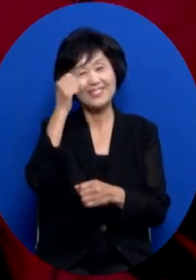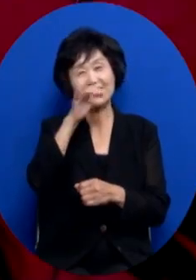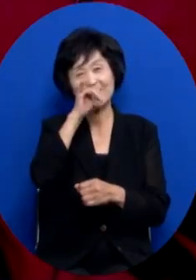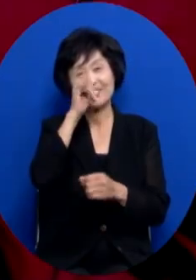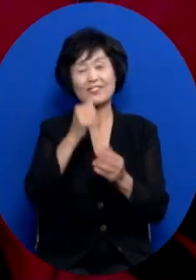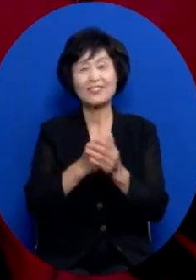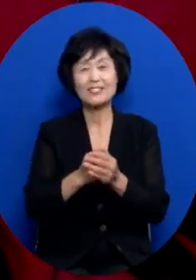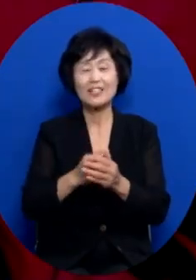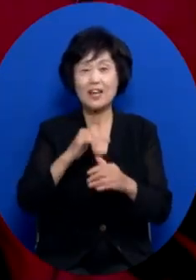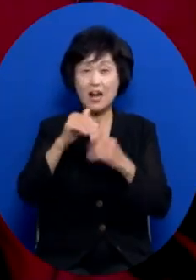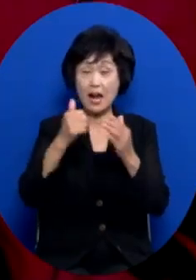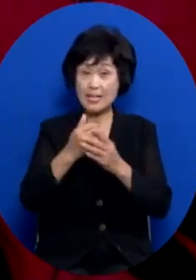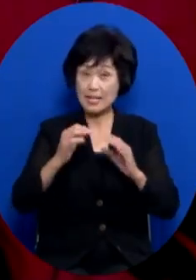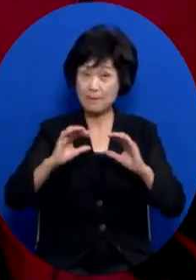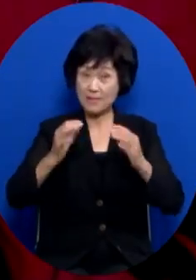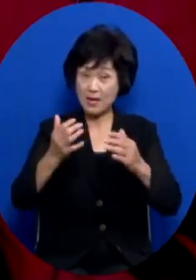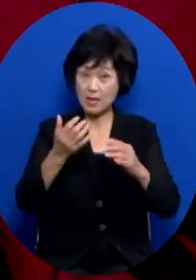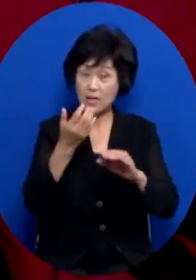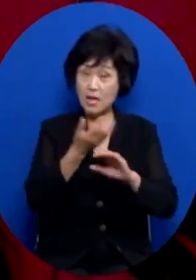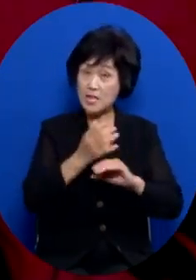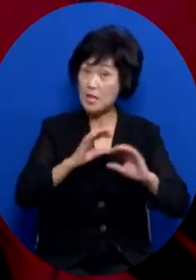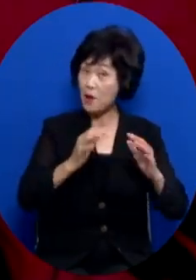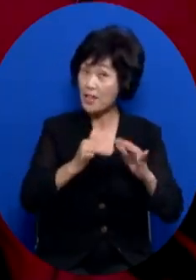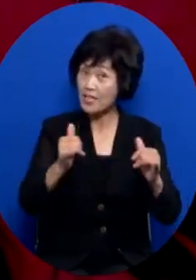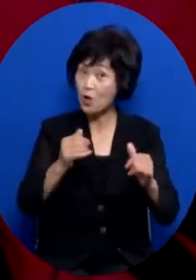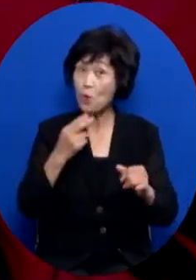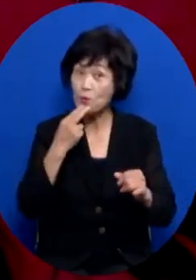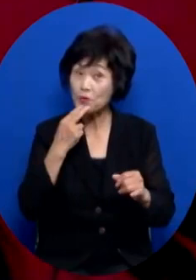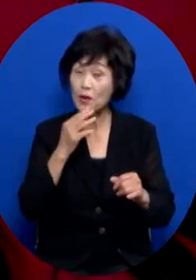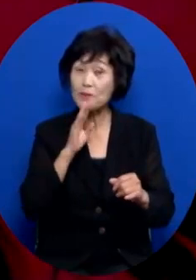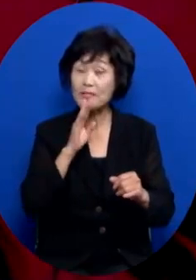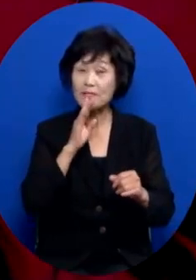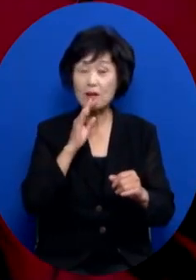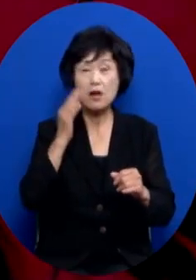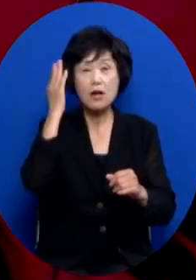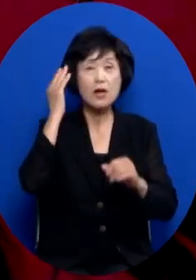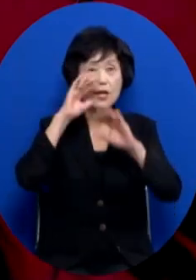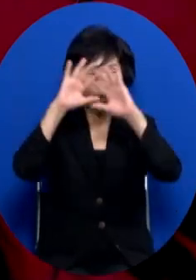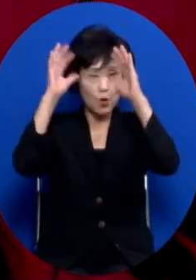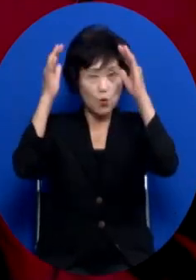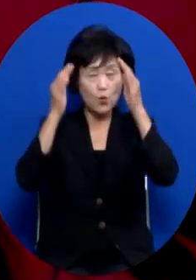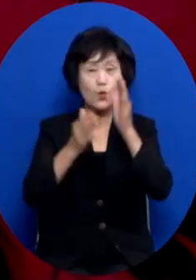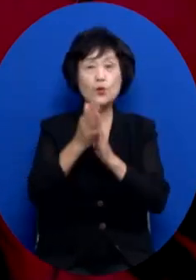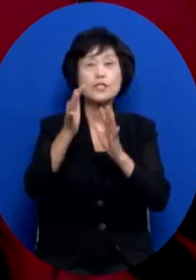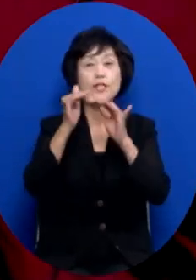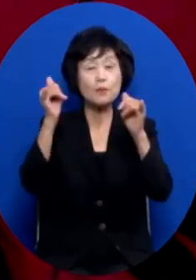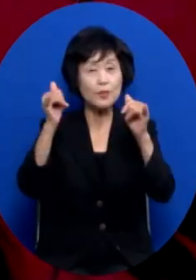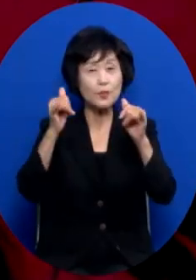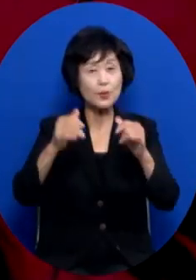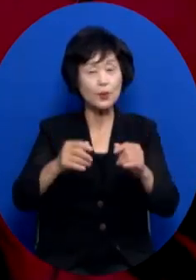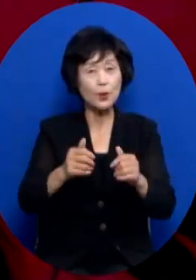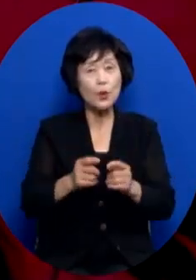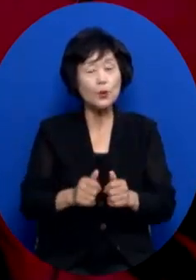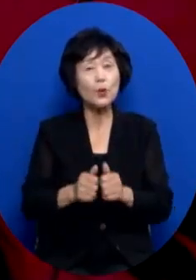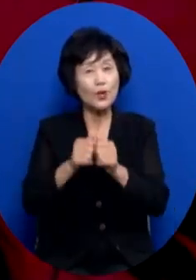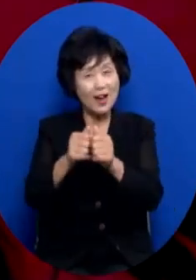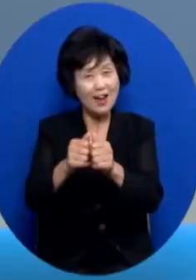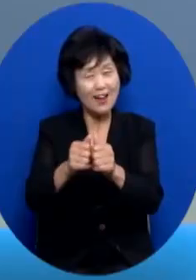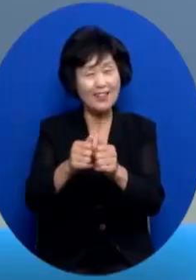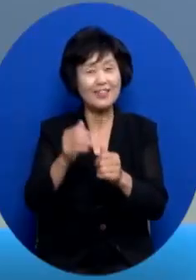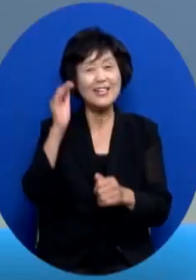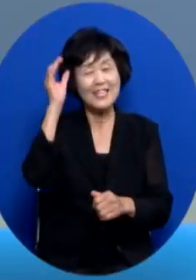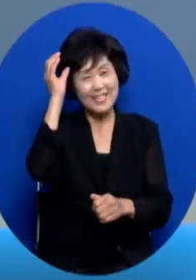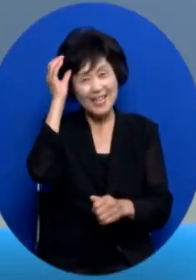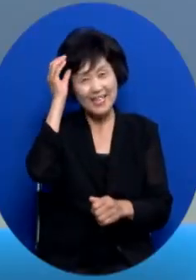.목사님, 하나님나라에는낯선사람이없다고하지않나요 ?예.국적을초월하여천국시민 으로서함께걸어가는여러분의사역을기대합니다 .메시지